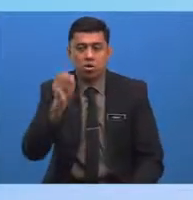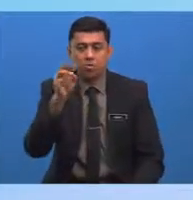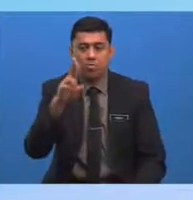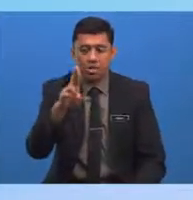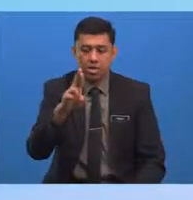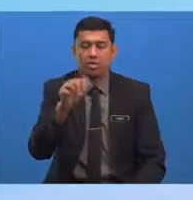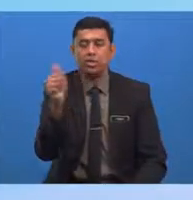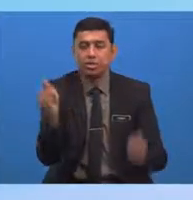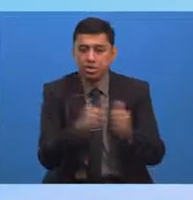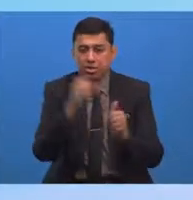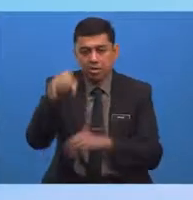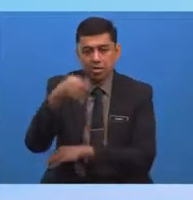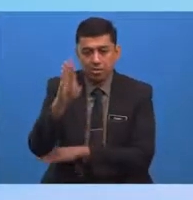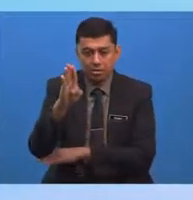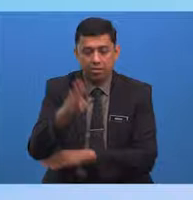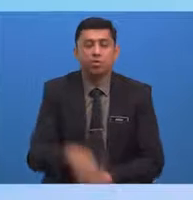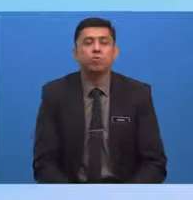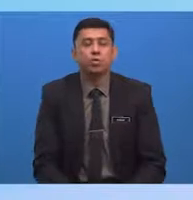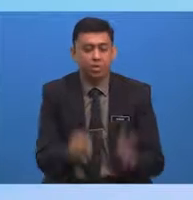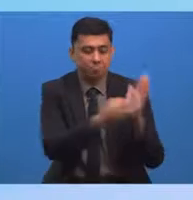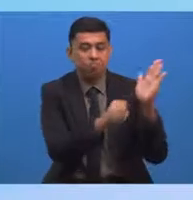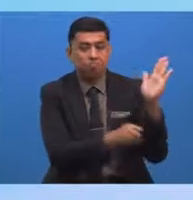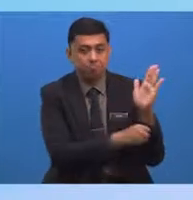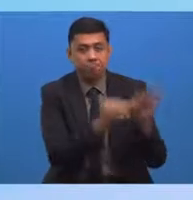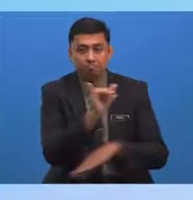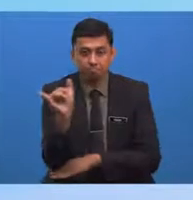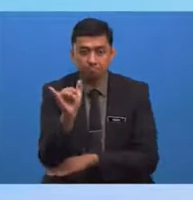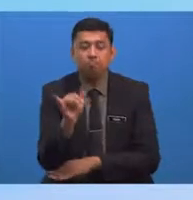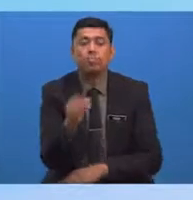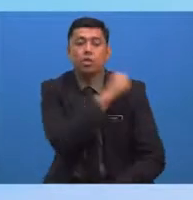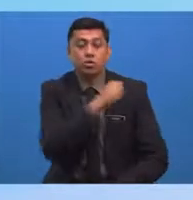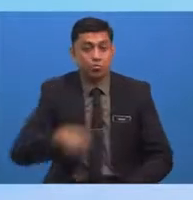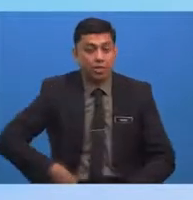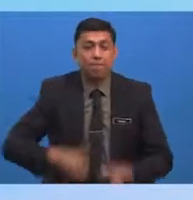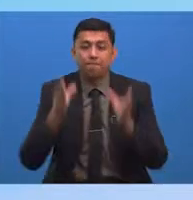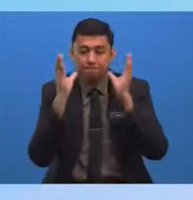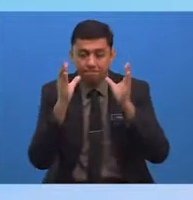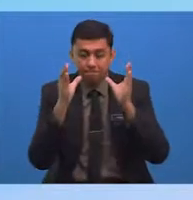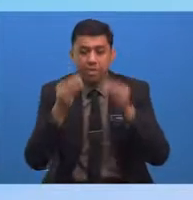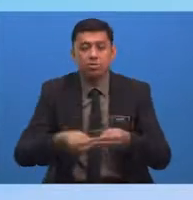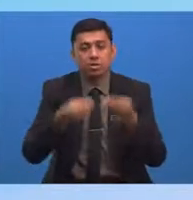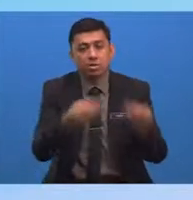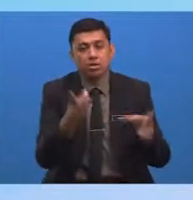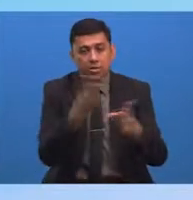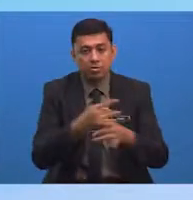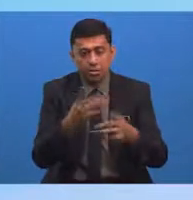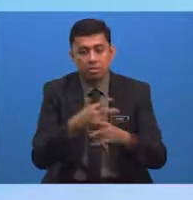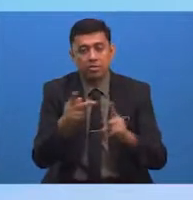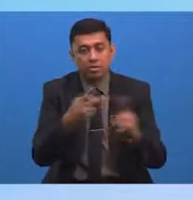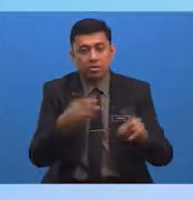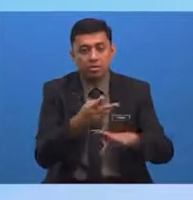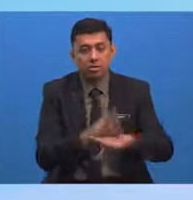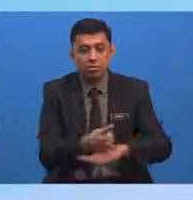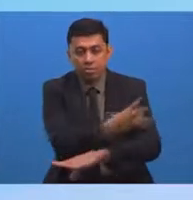James Brooke. Antara syarat perjanjian tersebut ialah Sultan Brunei menyerahkan Sarawak dari